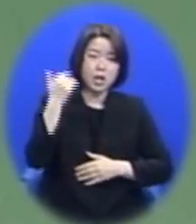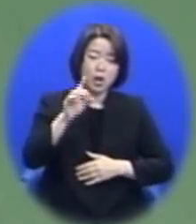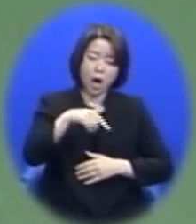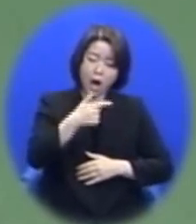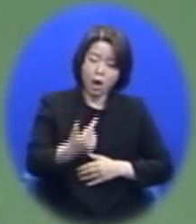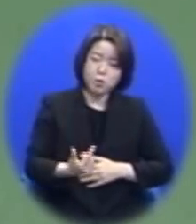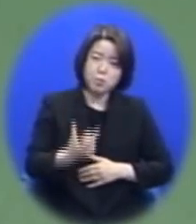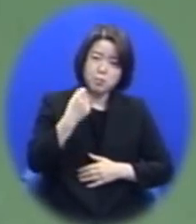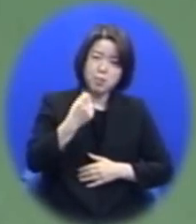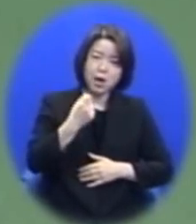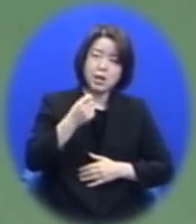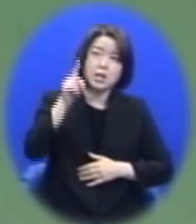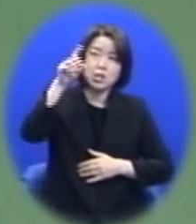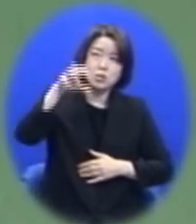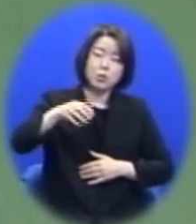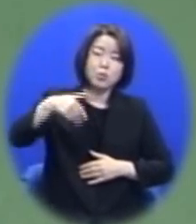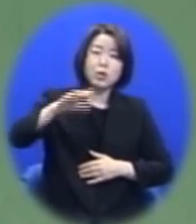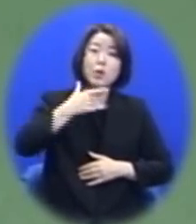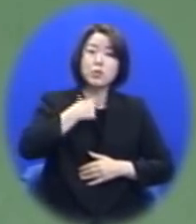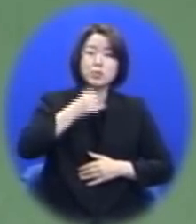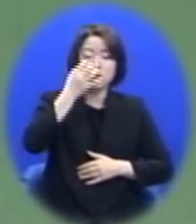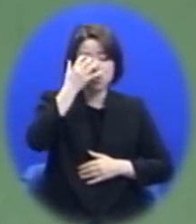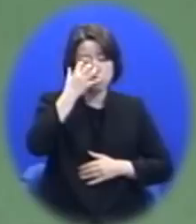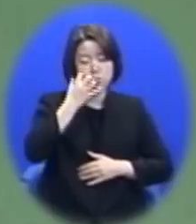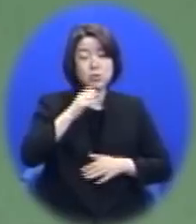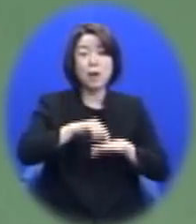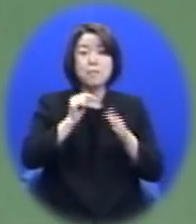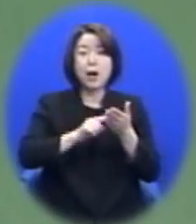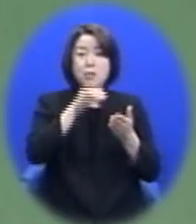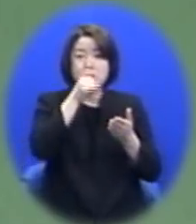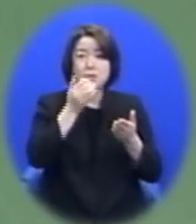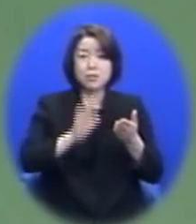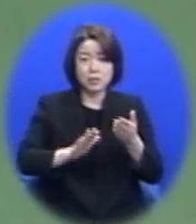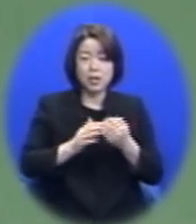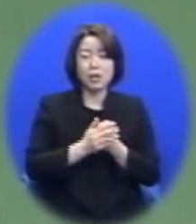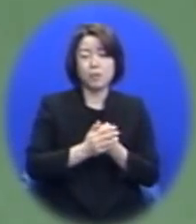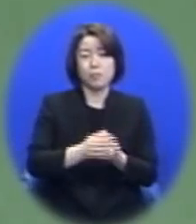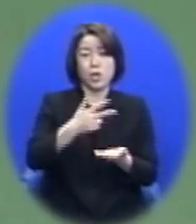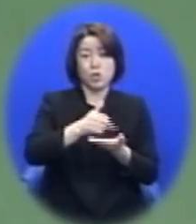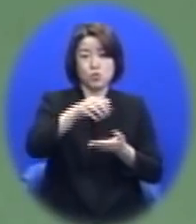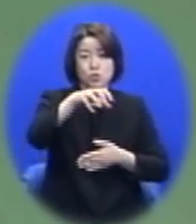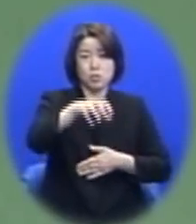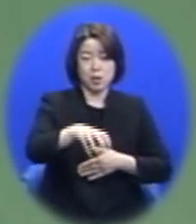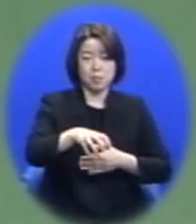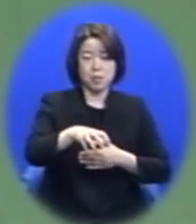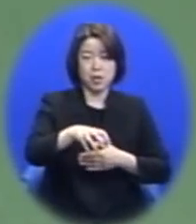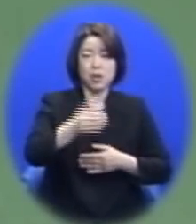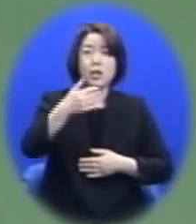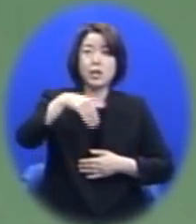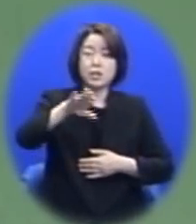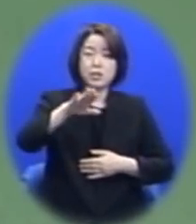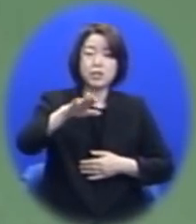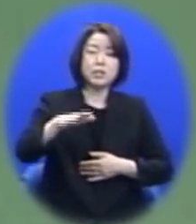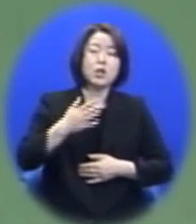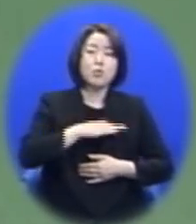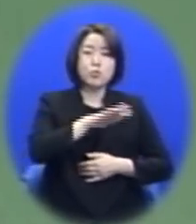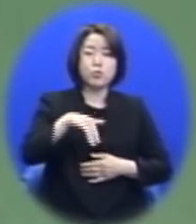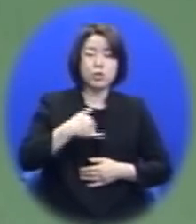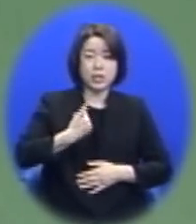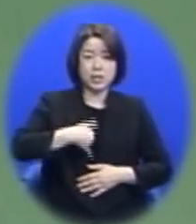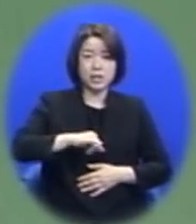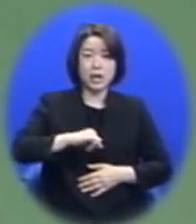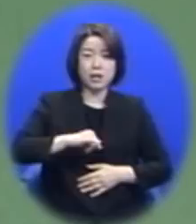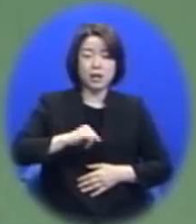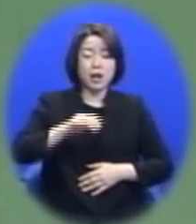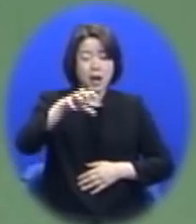갔으면 좋겠다는 우울한 마음이 많이 들었는데 이제는 주님 앞에 있을 우리 딸 앞에서 충성된 모습,